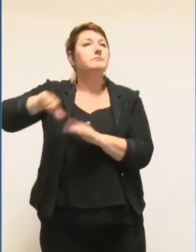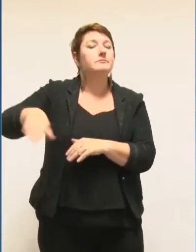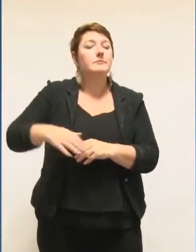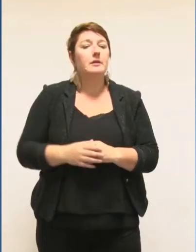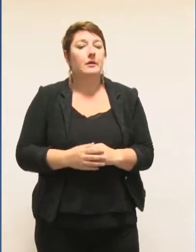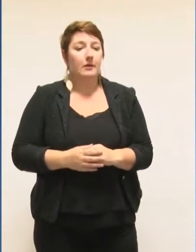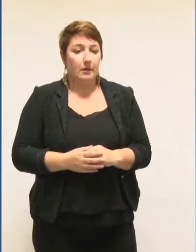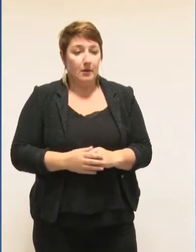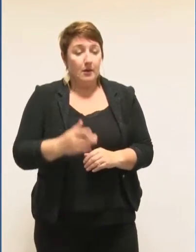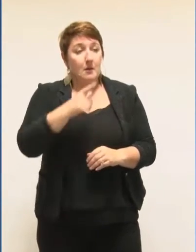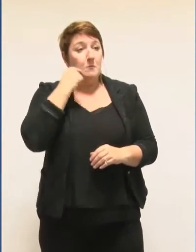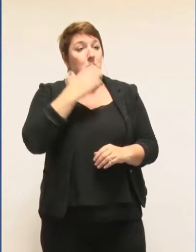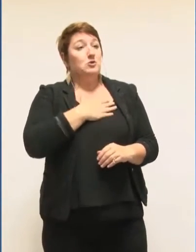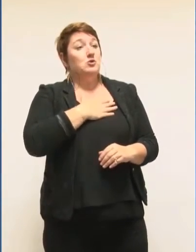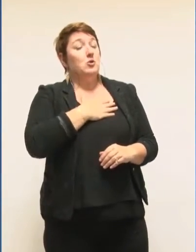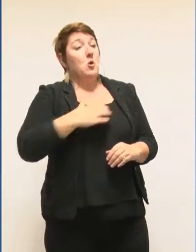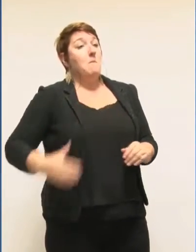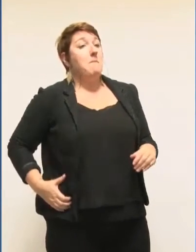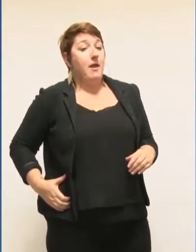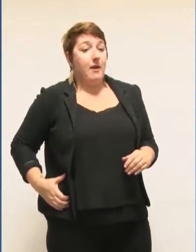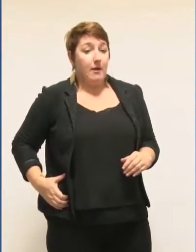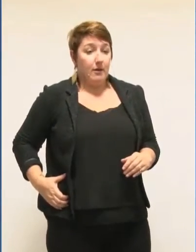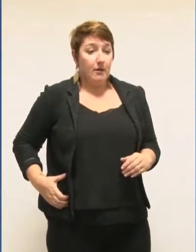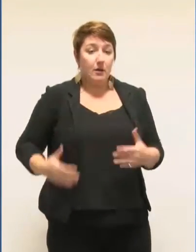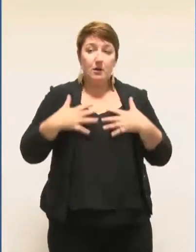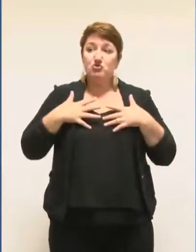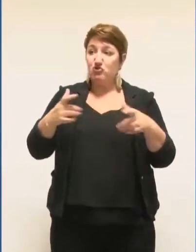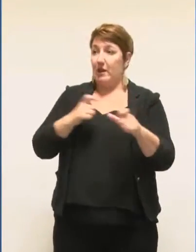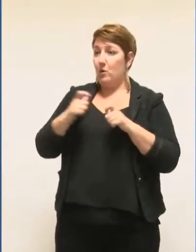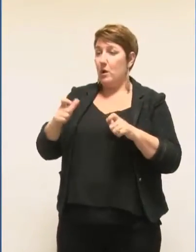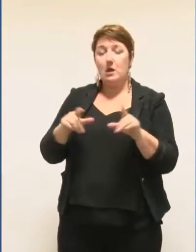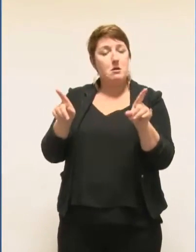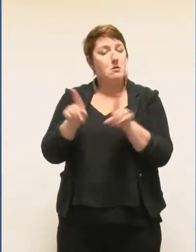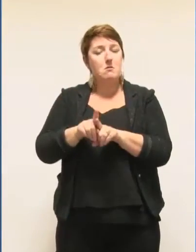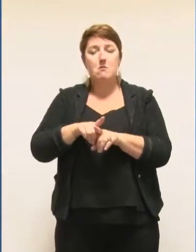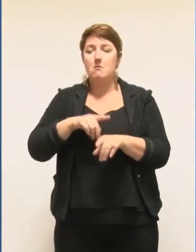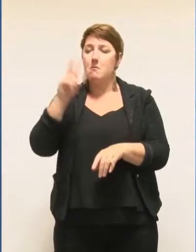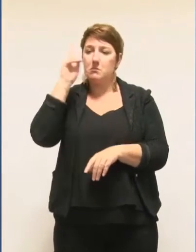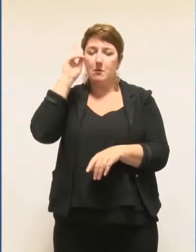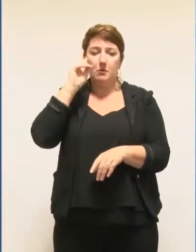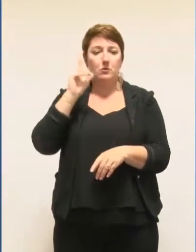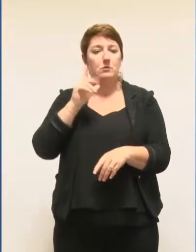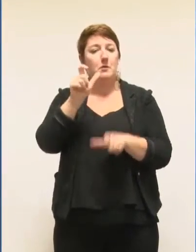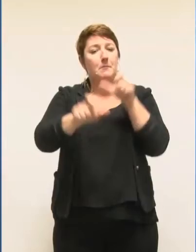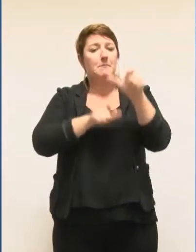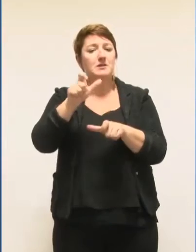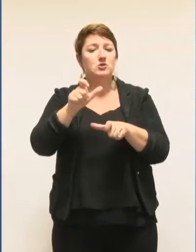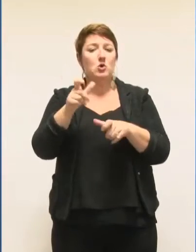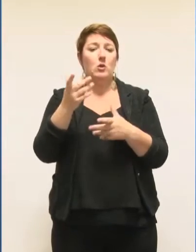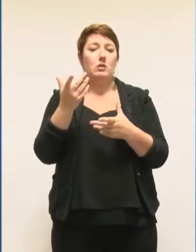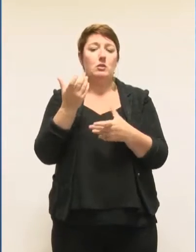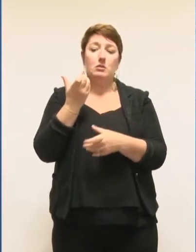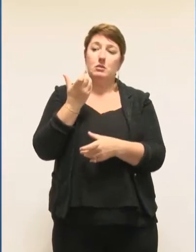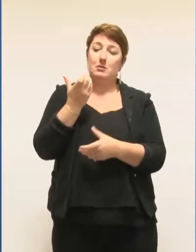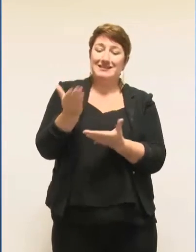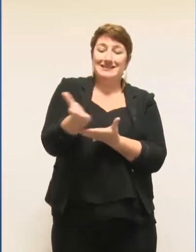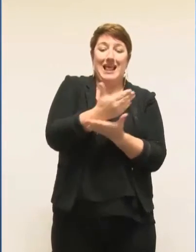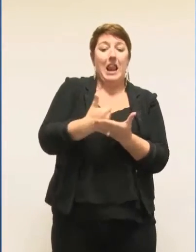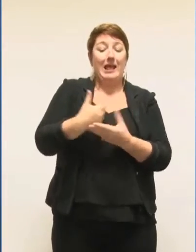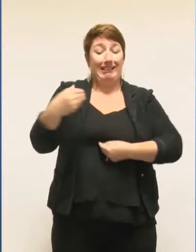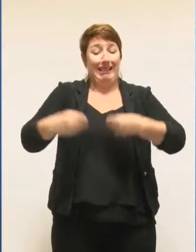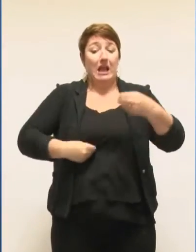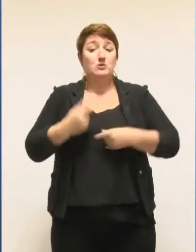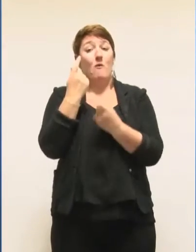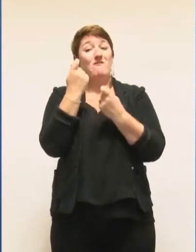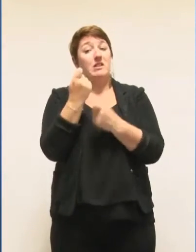Monsieur le maire, chers collègues, comme à chaque fois, je tiens à saluer la qualité du travail de la direction finance comme la